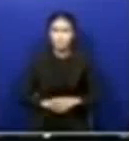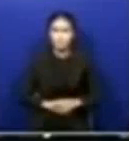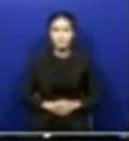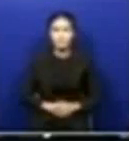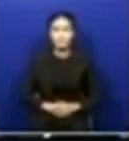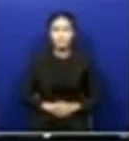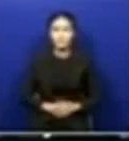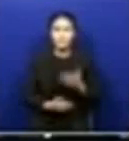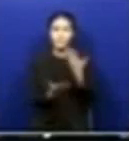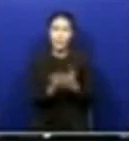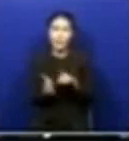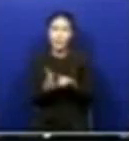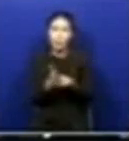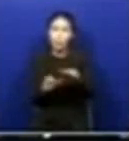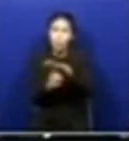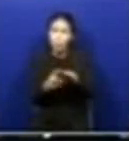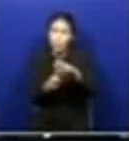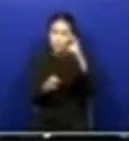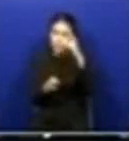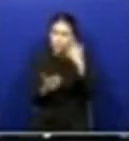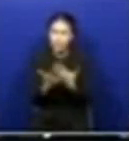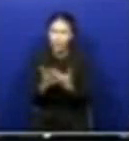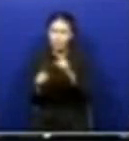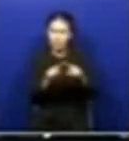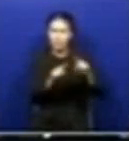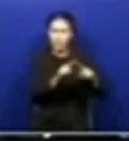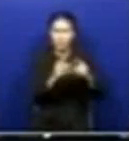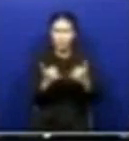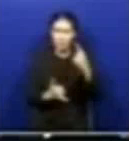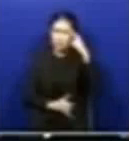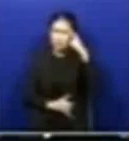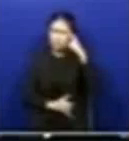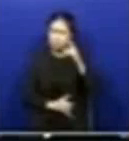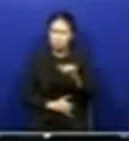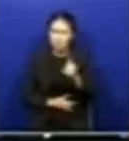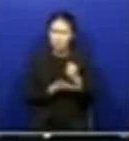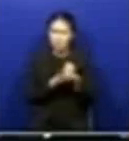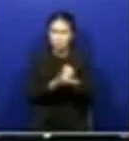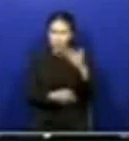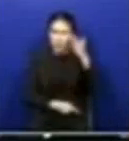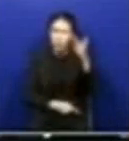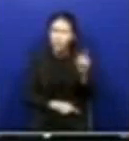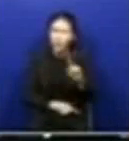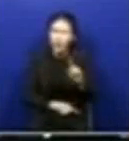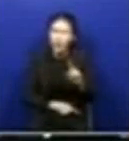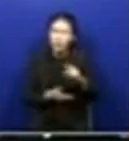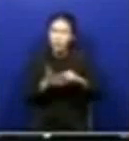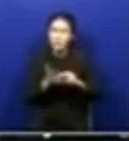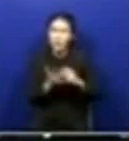พไอ้เงินโควิดหรือเงินต่างๆนี่ผมยังไม่เห็นอนาคตเลยครับท่านประธานที่มันจะสร้างร